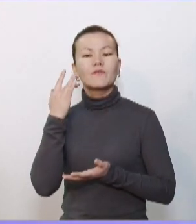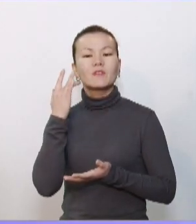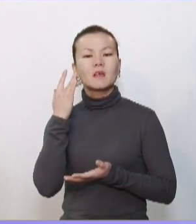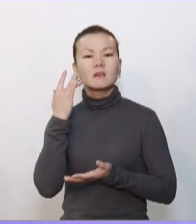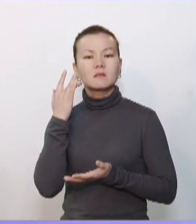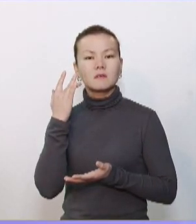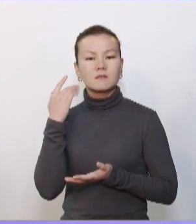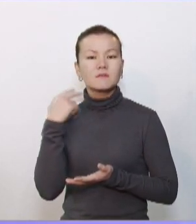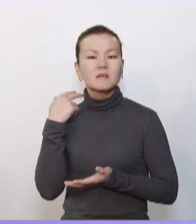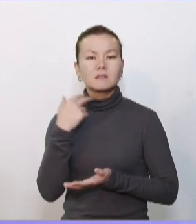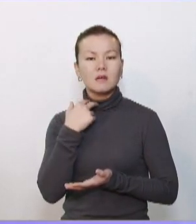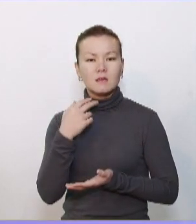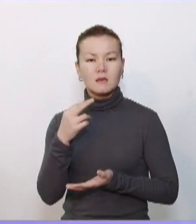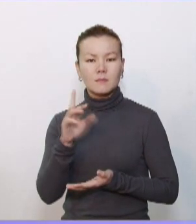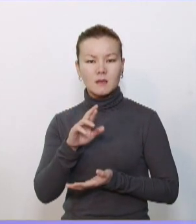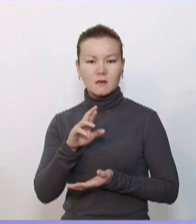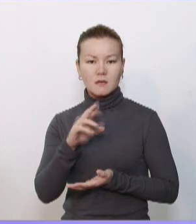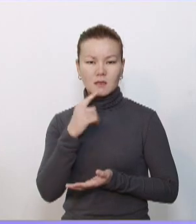языке.